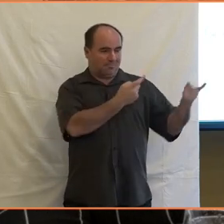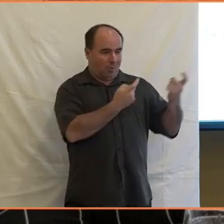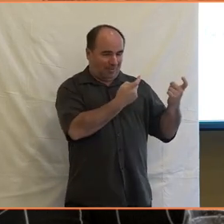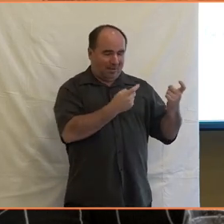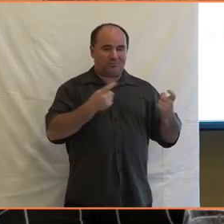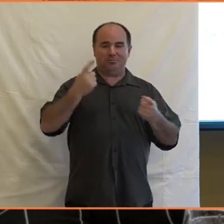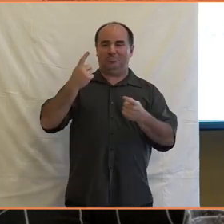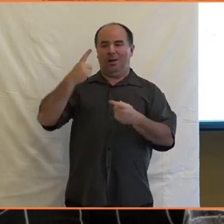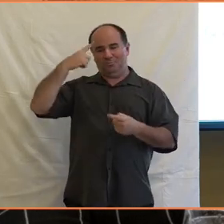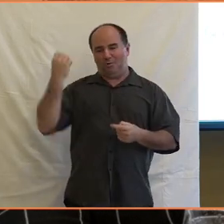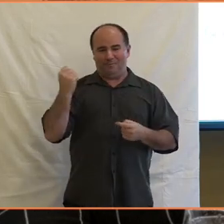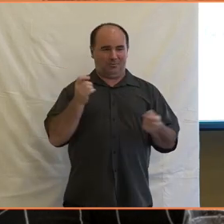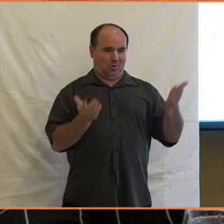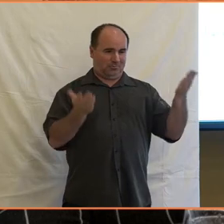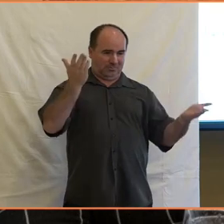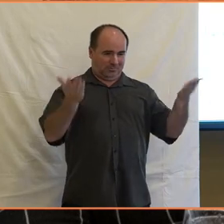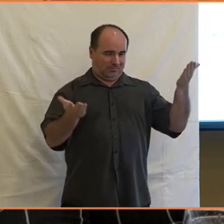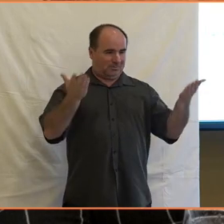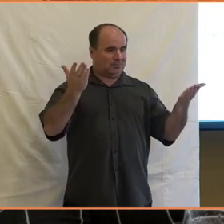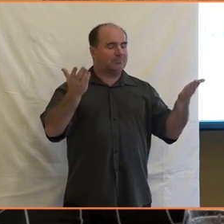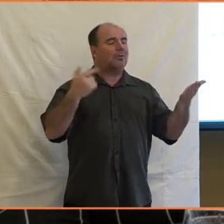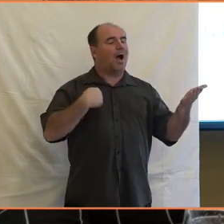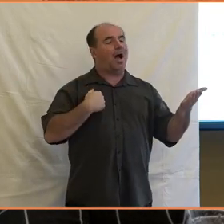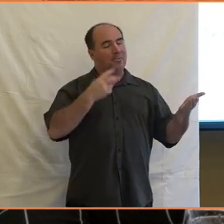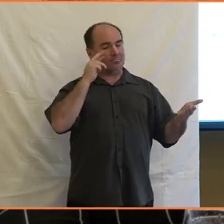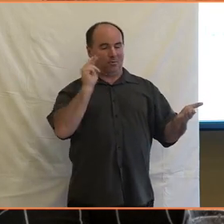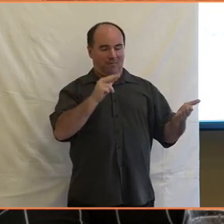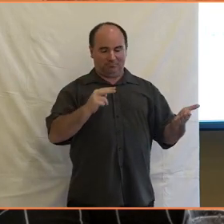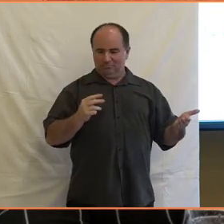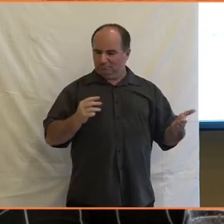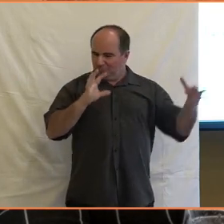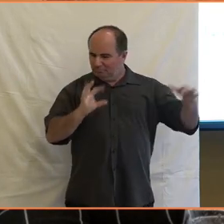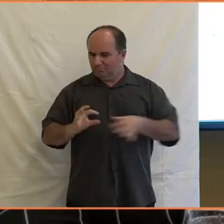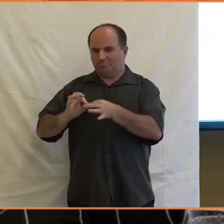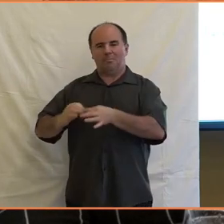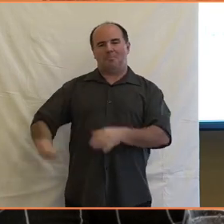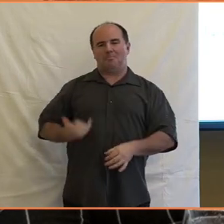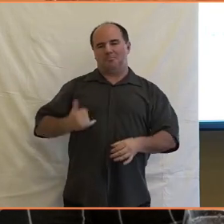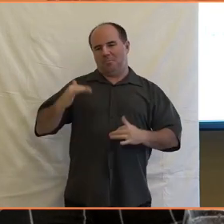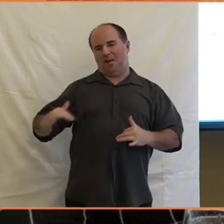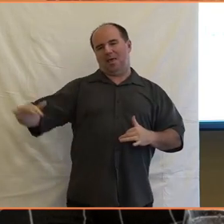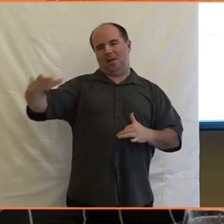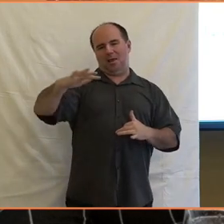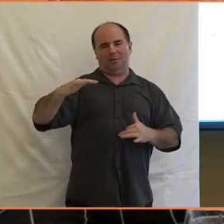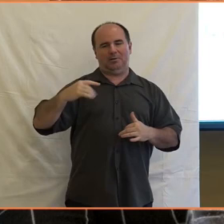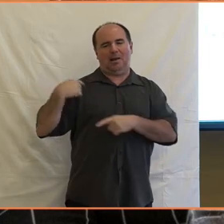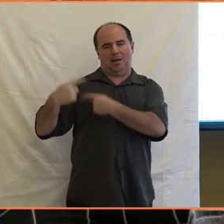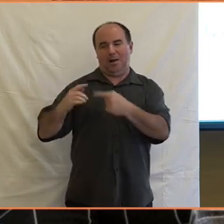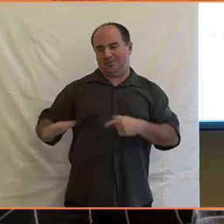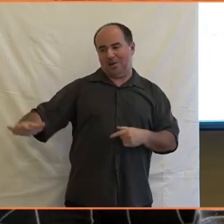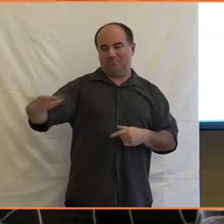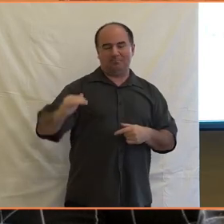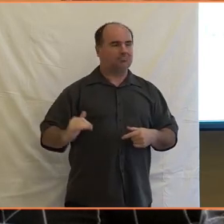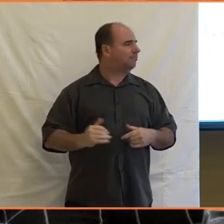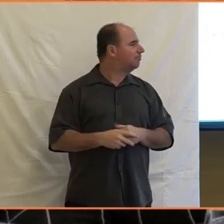dovednostního, podíváme na tu populaci mladých a starých, která je s jedním z těch základních dělení, se kterým se potkáváme,